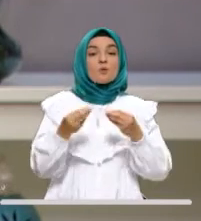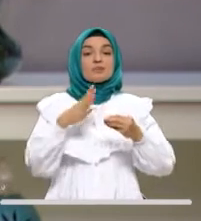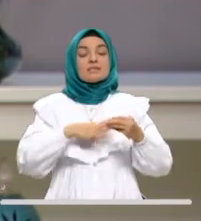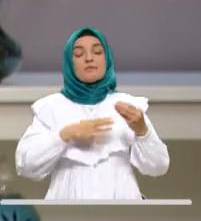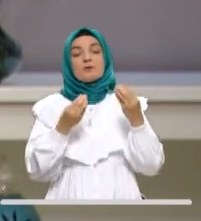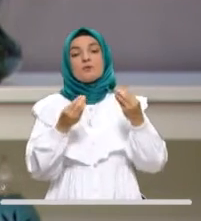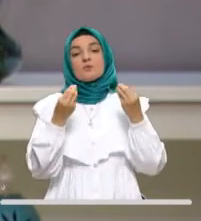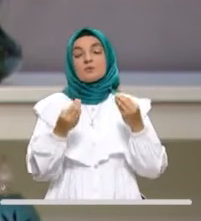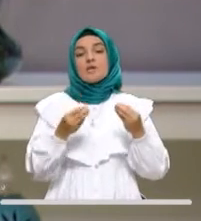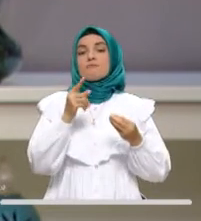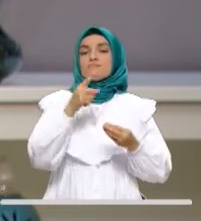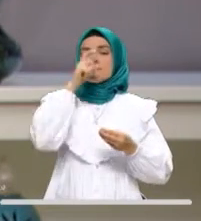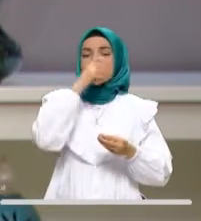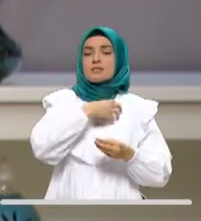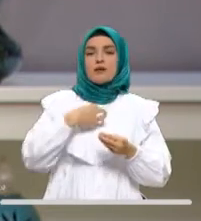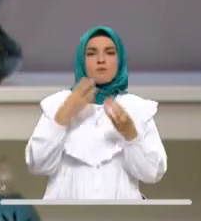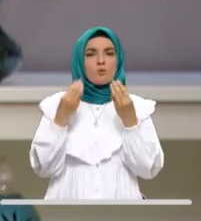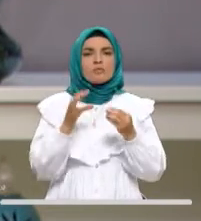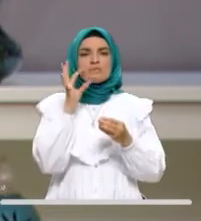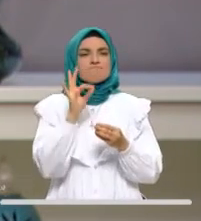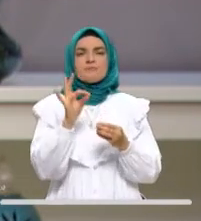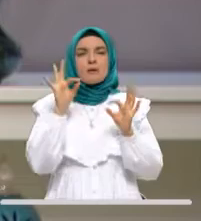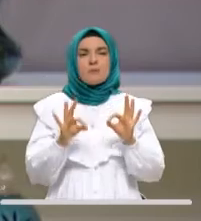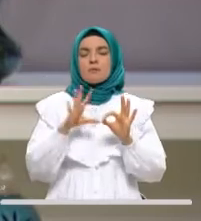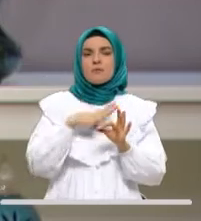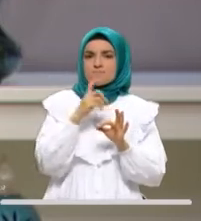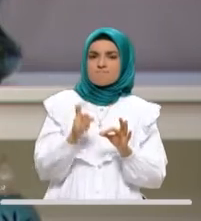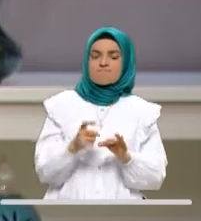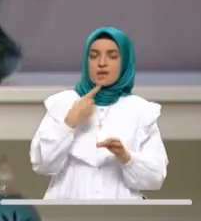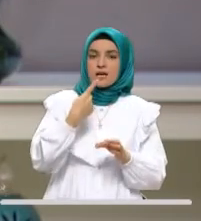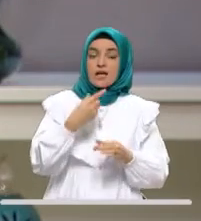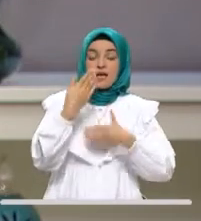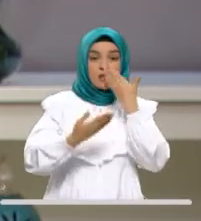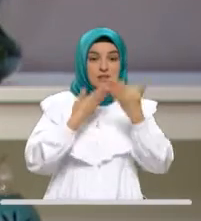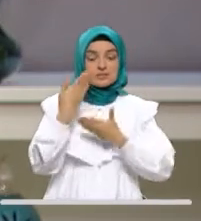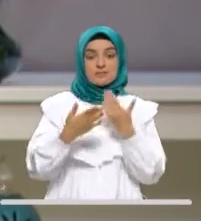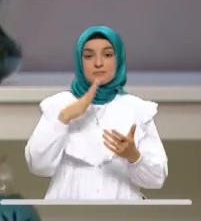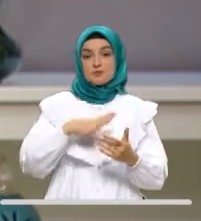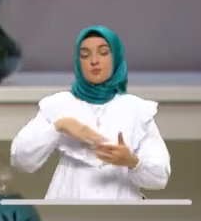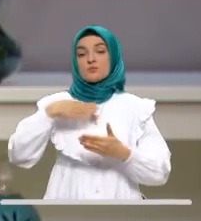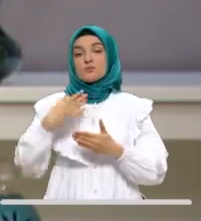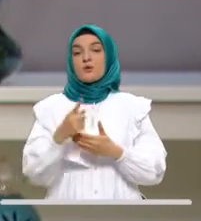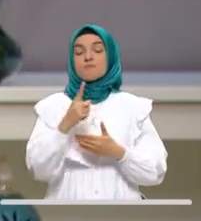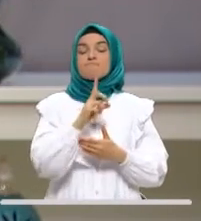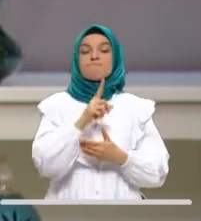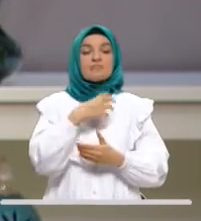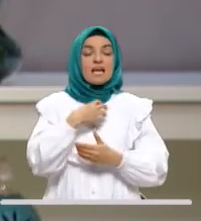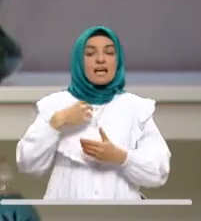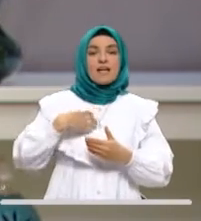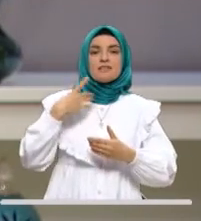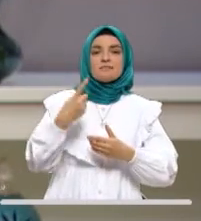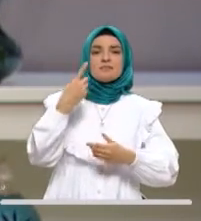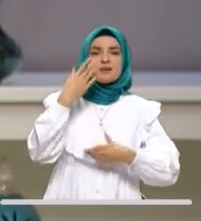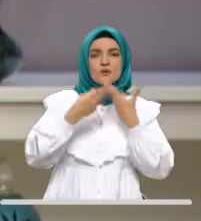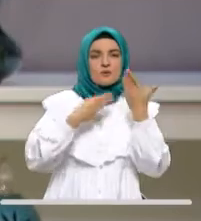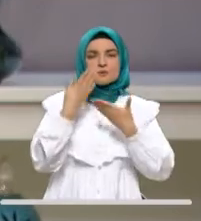ilk olarak kiminle başladı diyerek onu birazcık anlatalım istiyorum. Ardından da birkaç valide sultanı böyle birazcık